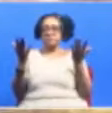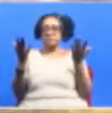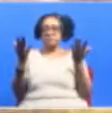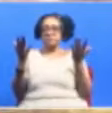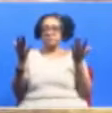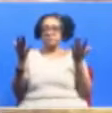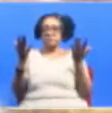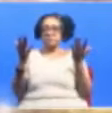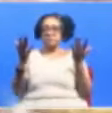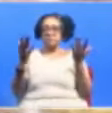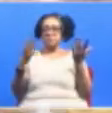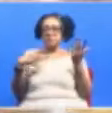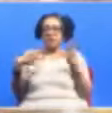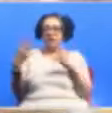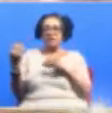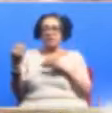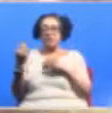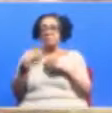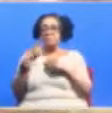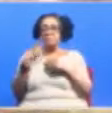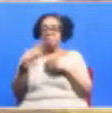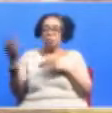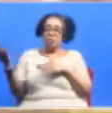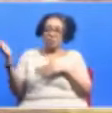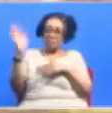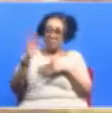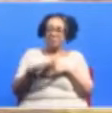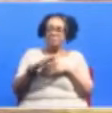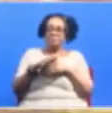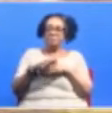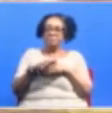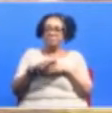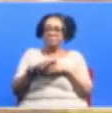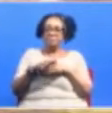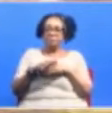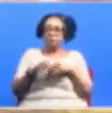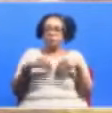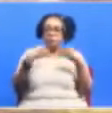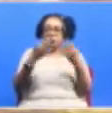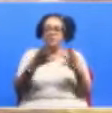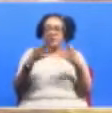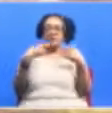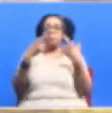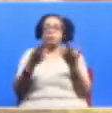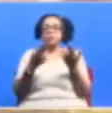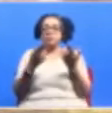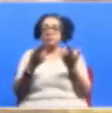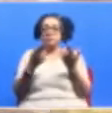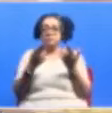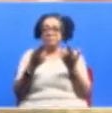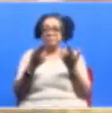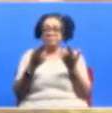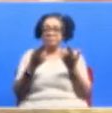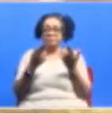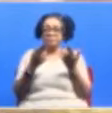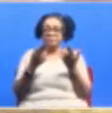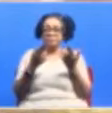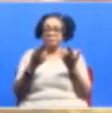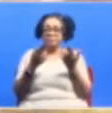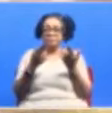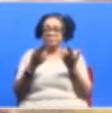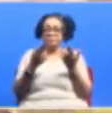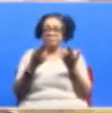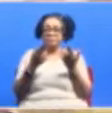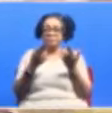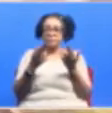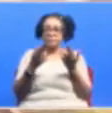Na wakaenda wakasema wanaenda, alafu warudi hapa kuja kupeana majibu kwamba ni kitu gani ambacho